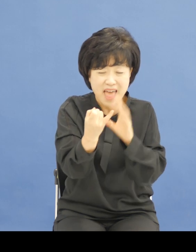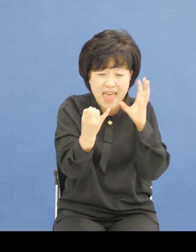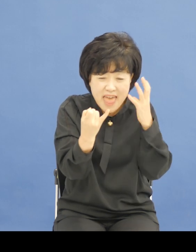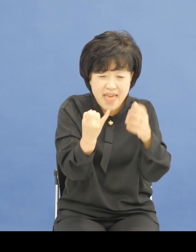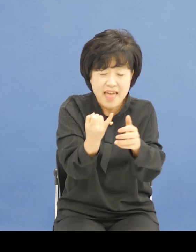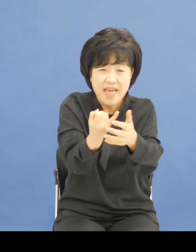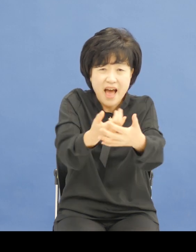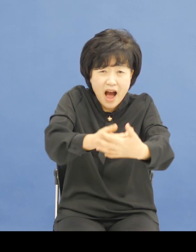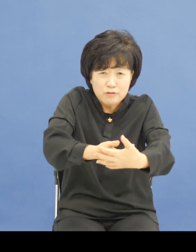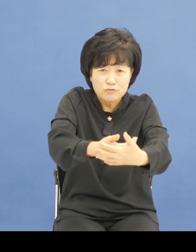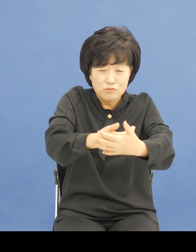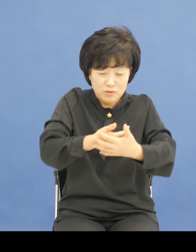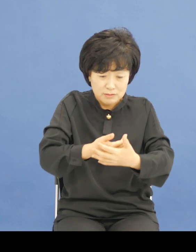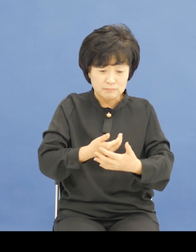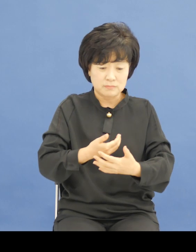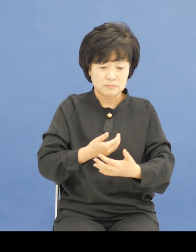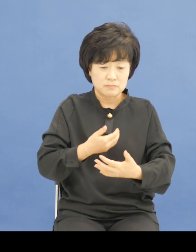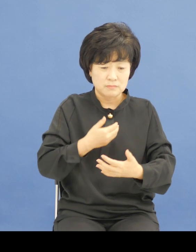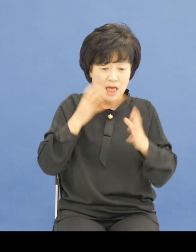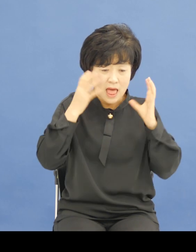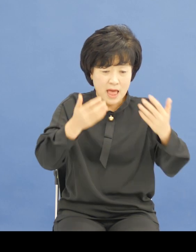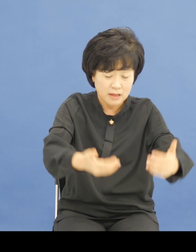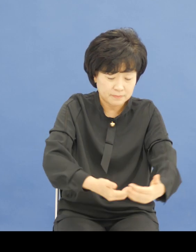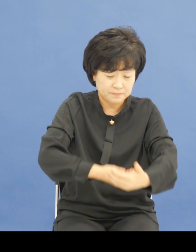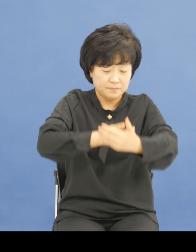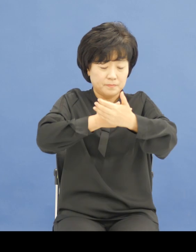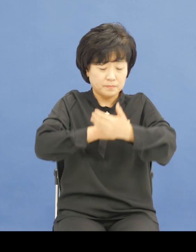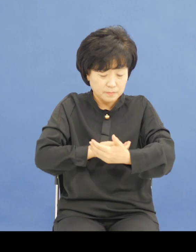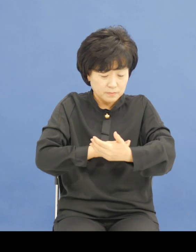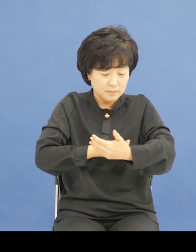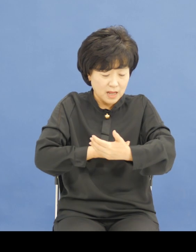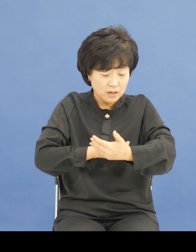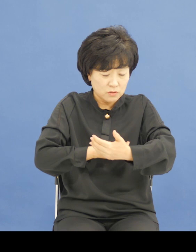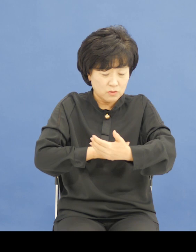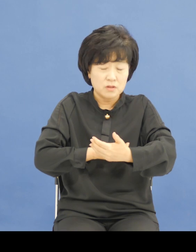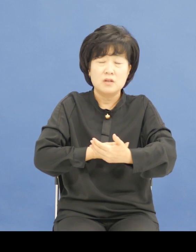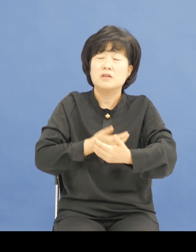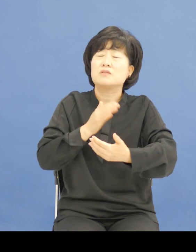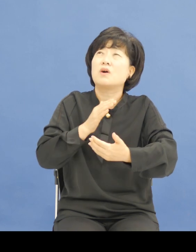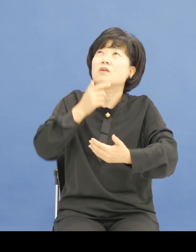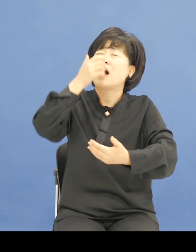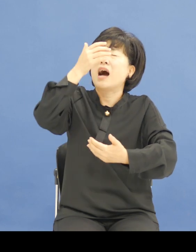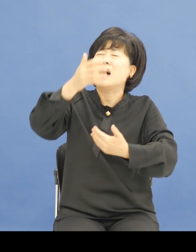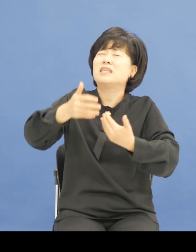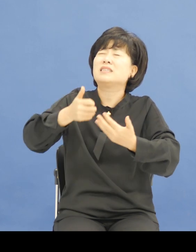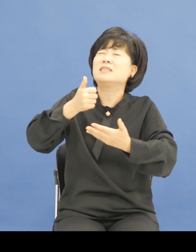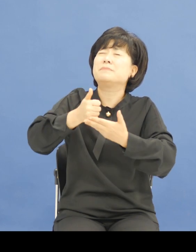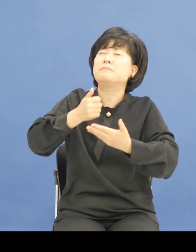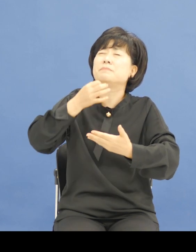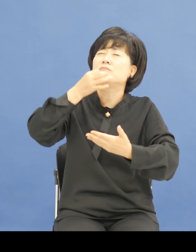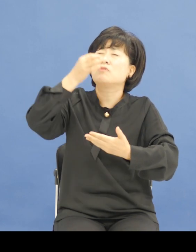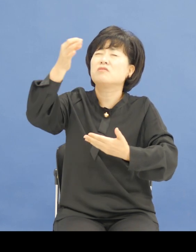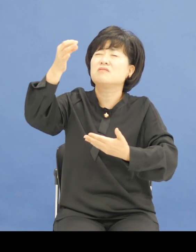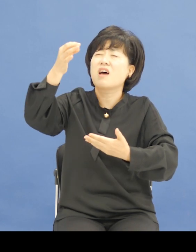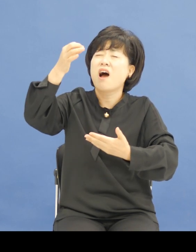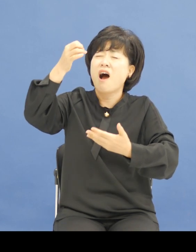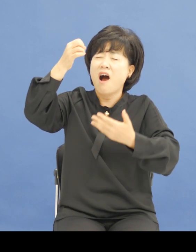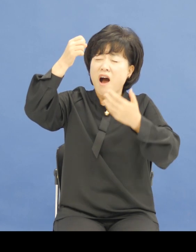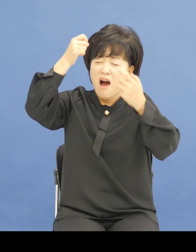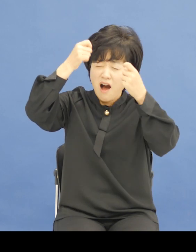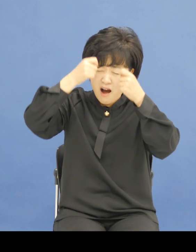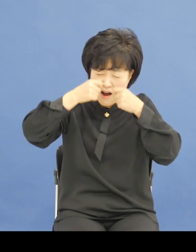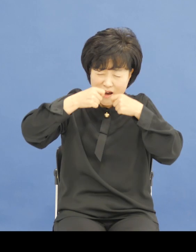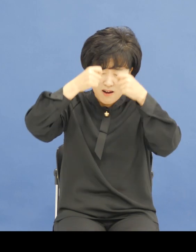네. 그리고 기도를 하려고 하나님 했는데 막 눈물포가 터져버렸어요. 뭐